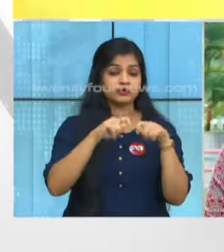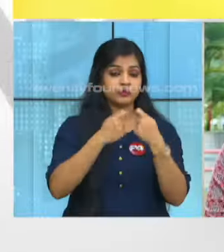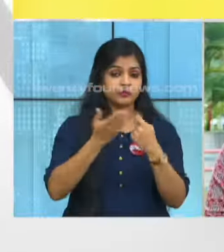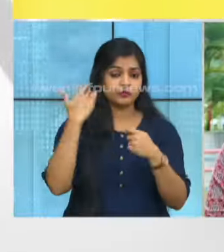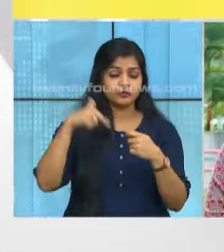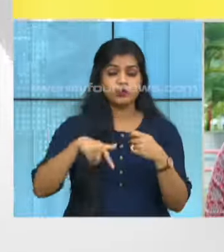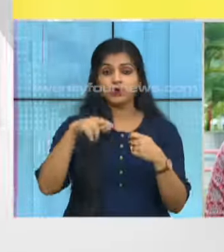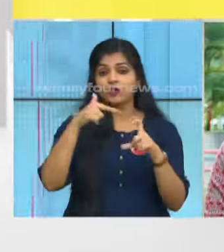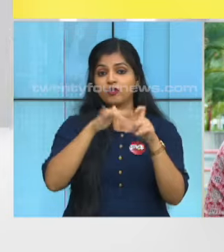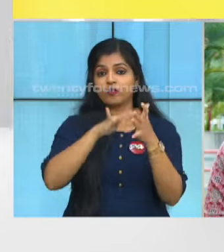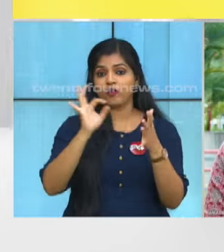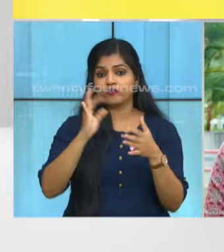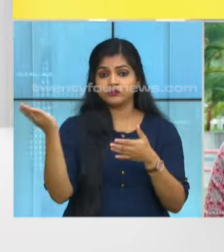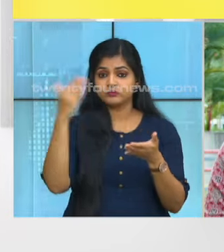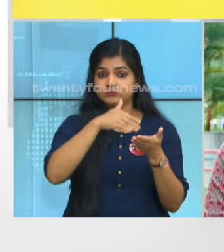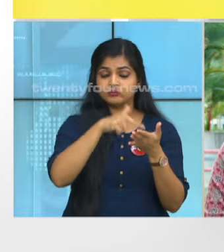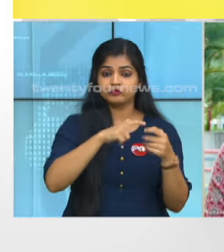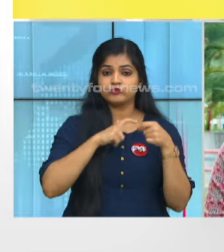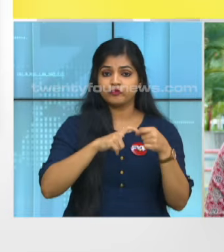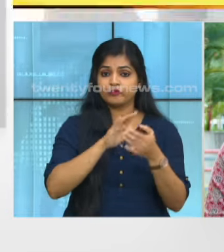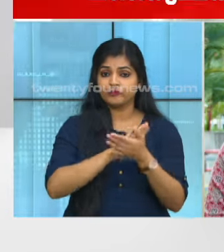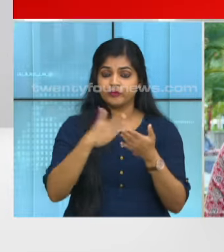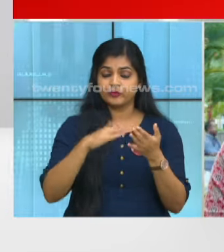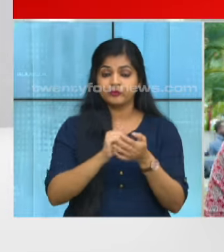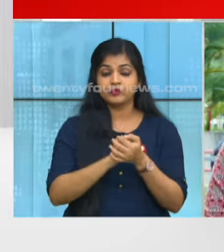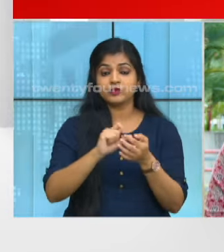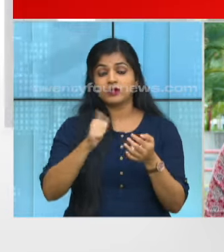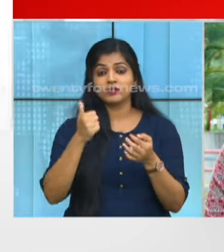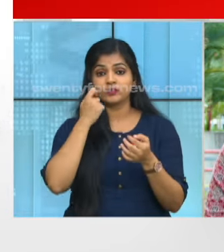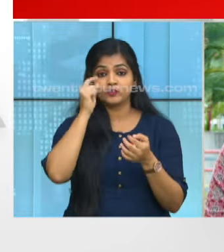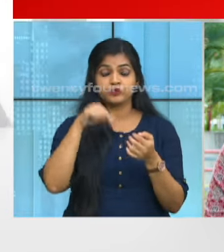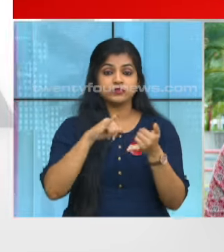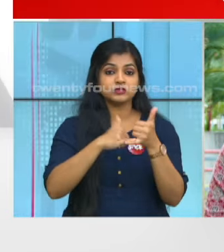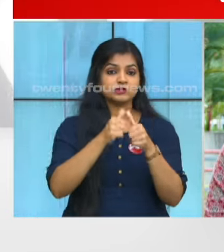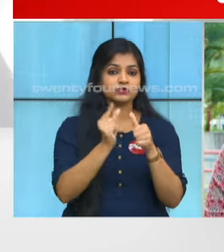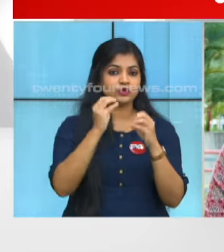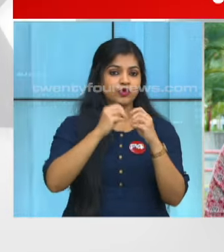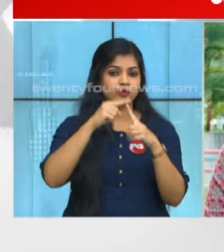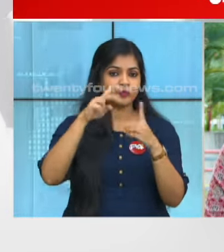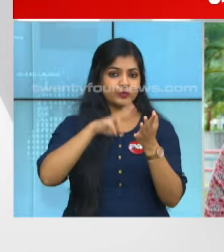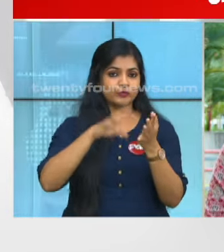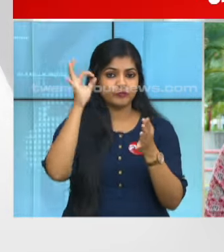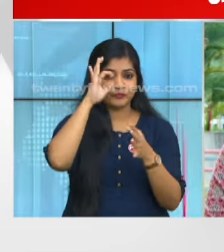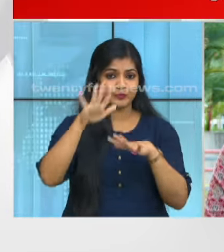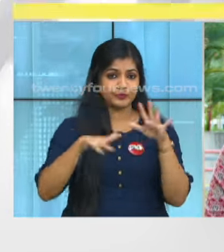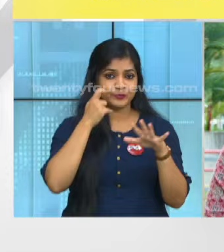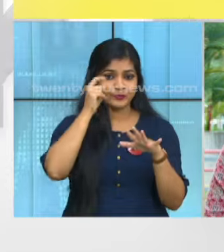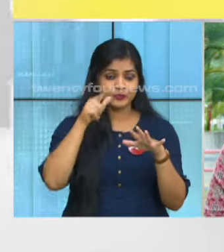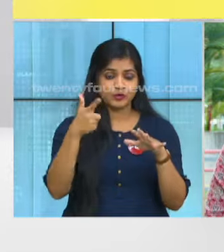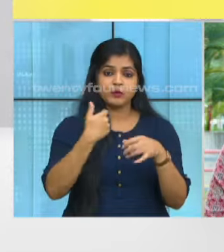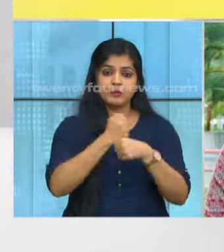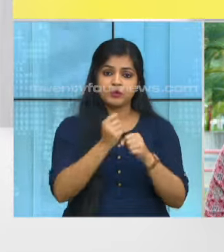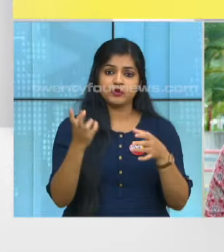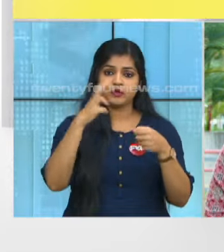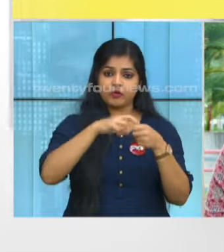വരുത്തിയായിരുന്നു ചോദ്യം ചെയ്തിട്ടുണ്ടായിരുന്നത്. മറ്റൊരു നിർമ്മാതാവും നടനുമായ സൗബിൻ ഷാഹിറിനെയും ചോദ്യം ചെയ്തേക്കുമെന്നാണ് അറിയാൻ കഴിയുന്നത്. സൗബിനും